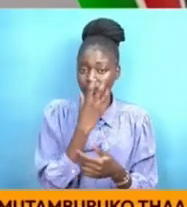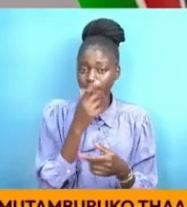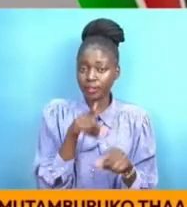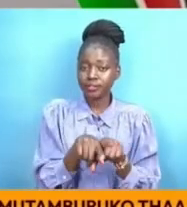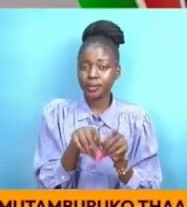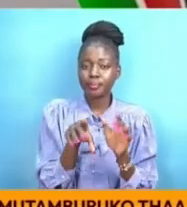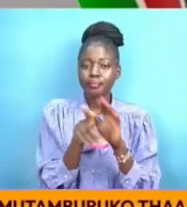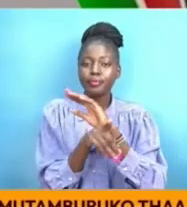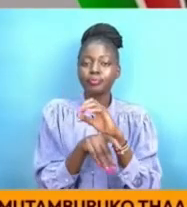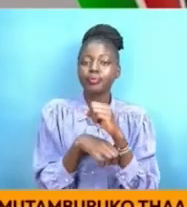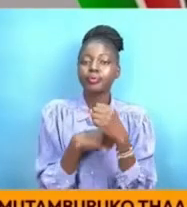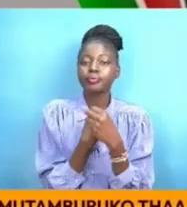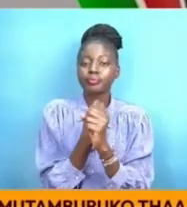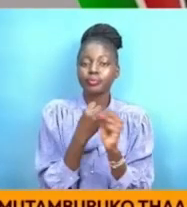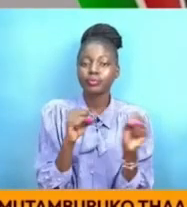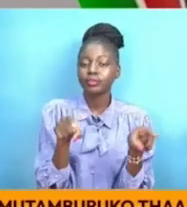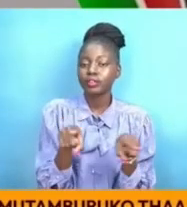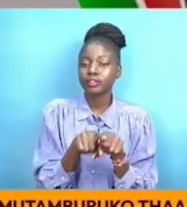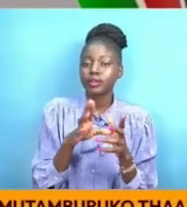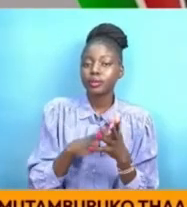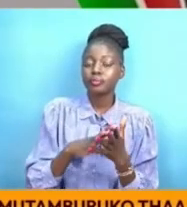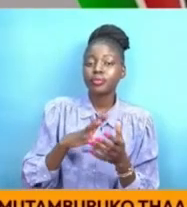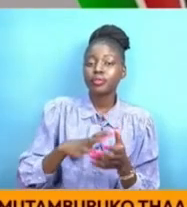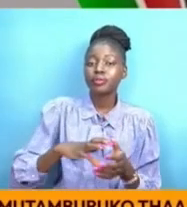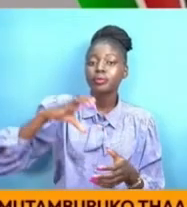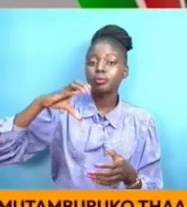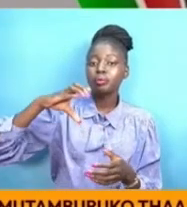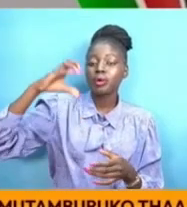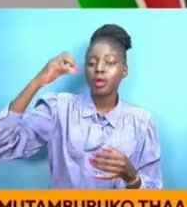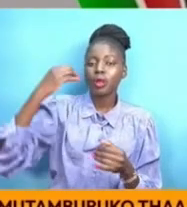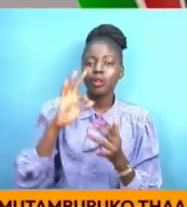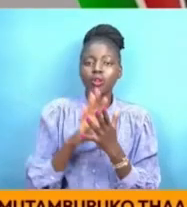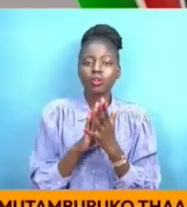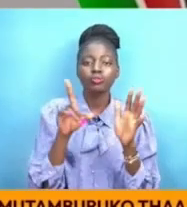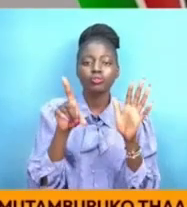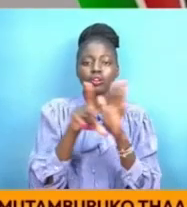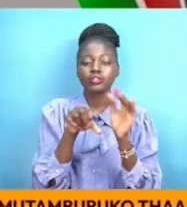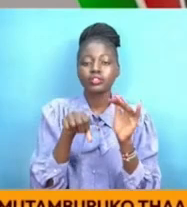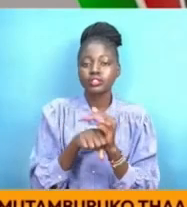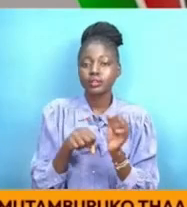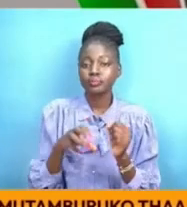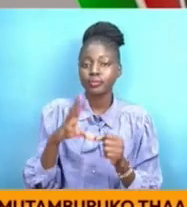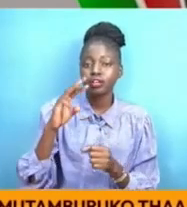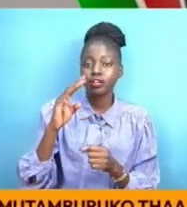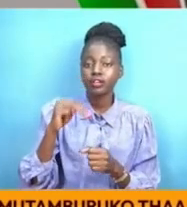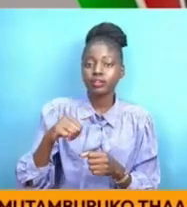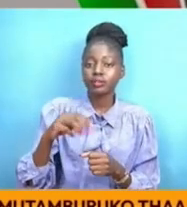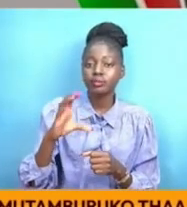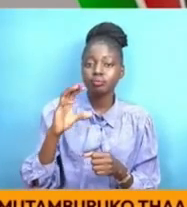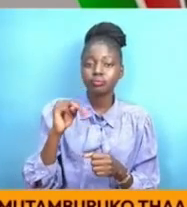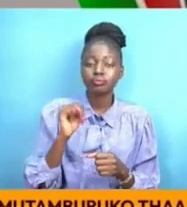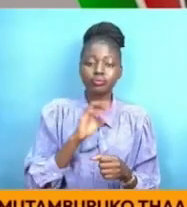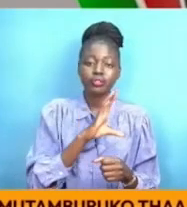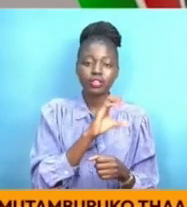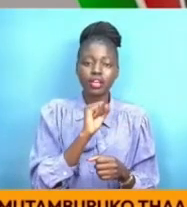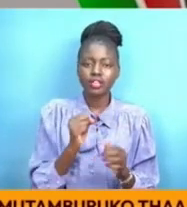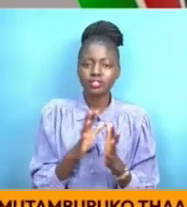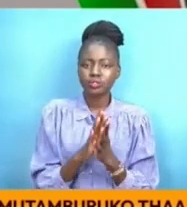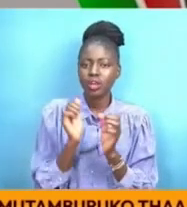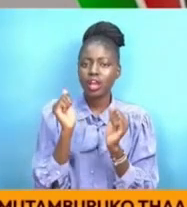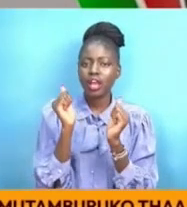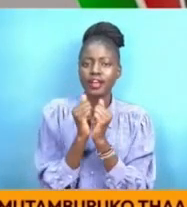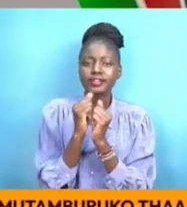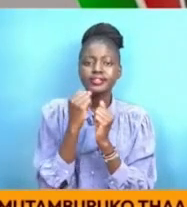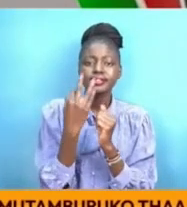wa mũtongoria wa bũrũri, mũnene wa watho, amĩnĩsta arĩa matabatiĩ gũkorwo manyihĩire 18 na matigakĩre